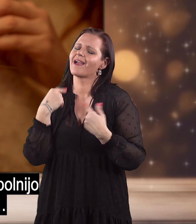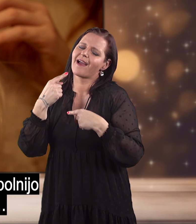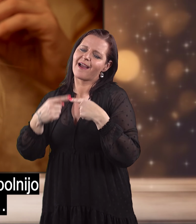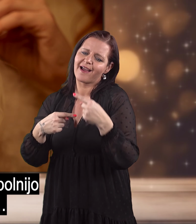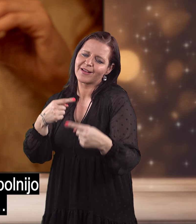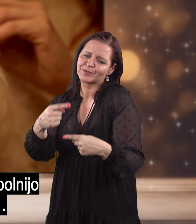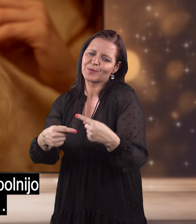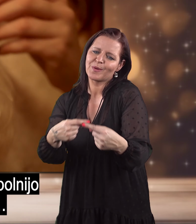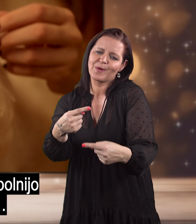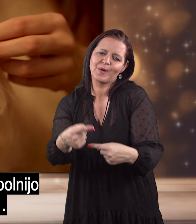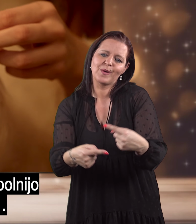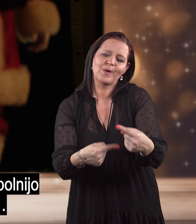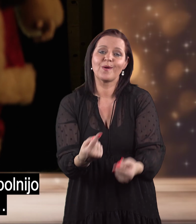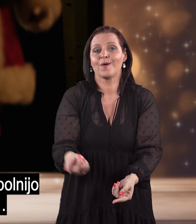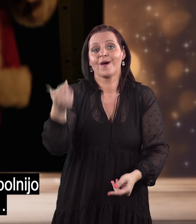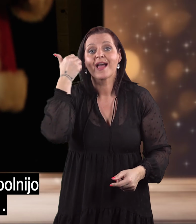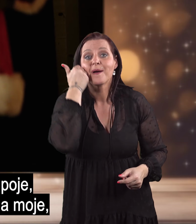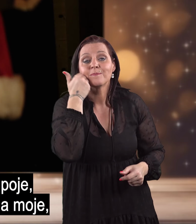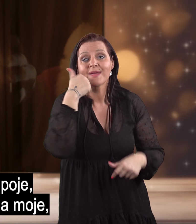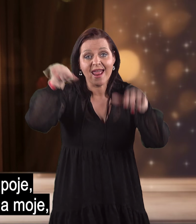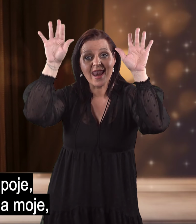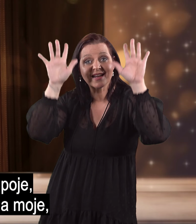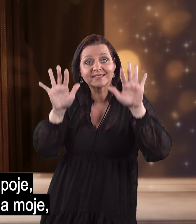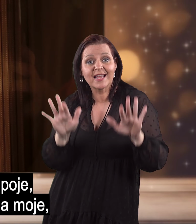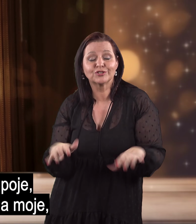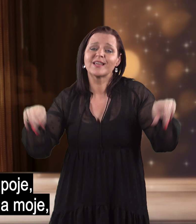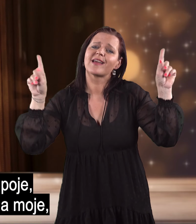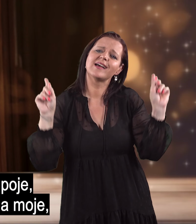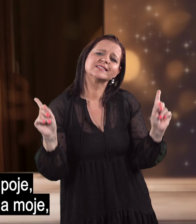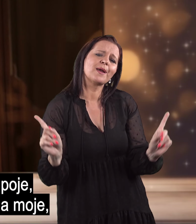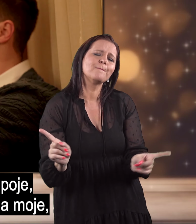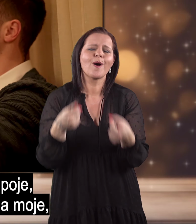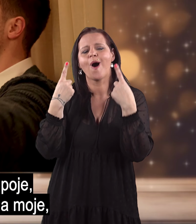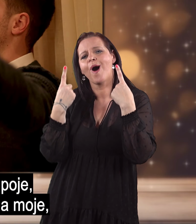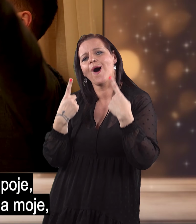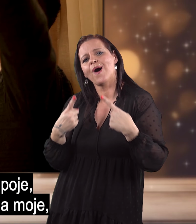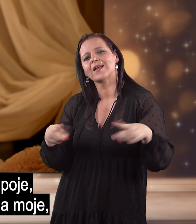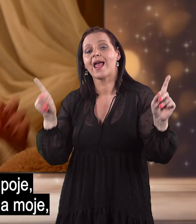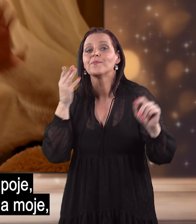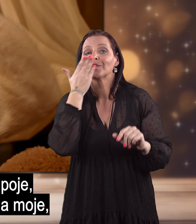Se